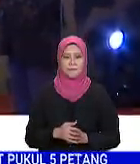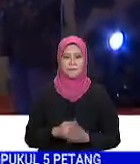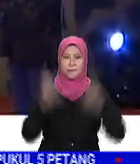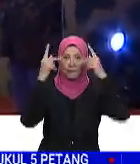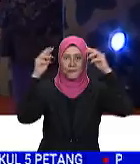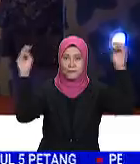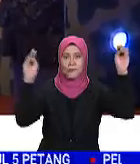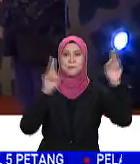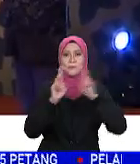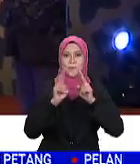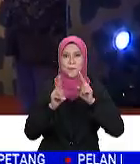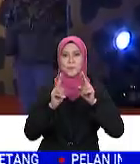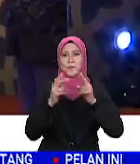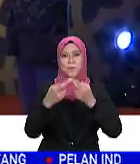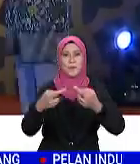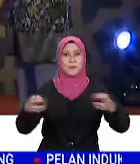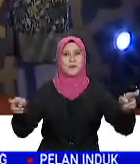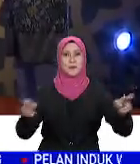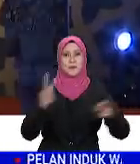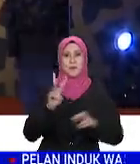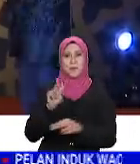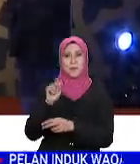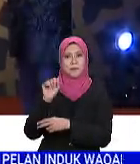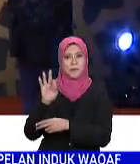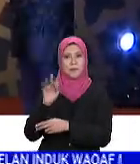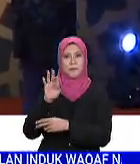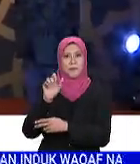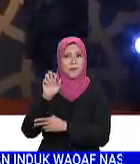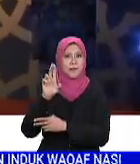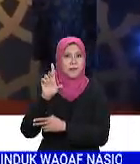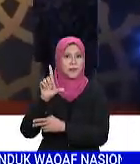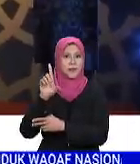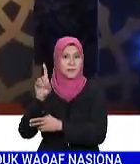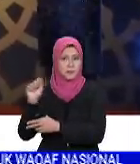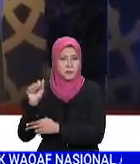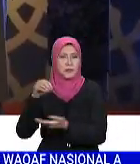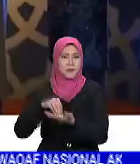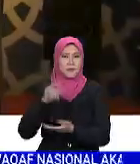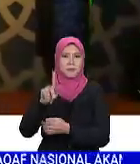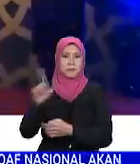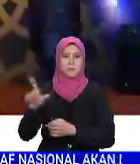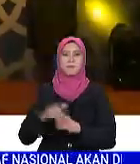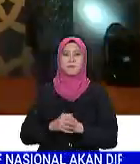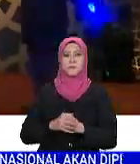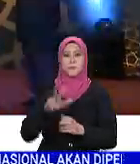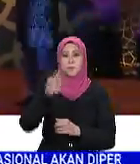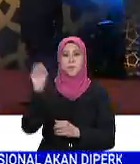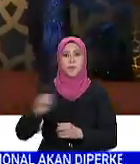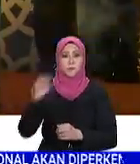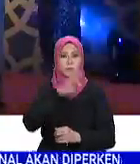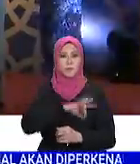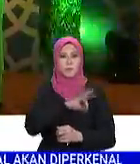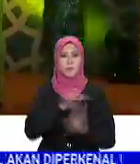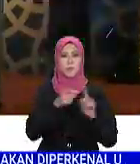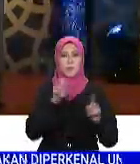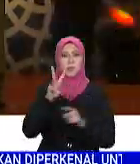Perdana Menteri berucap pada majlis pelancaran Wakaf Felda di Ibu Negara. Sebanyak 30% keuntungan yang diperoleh Wakaf